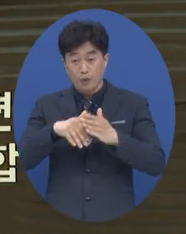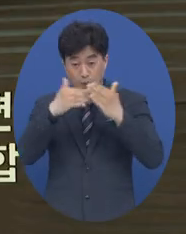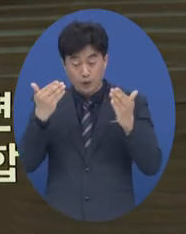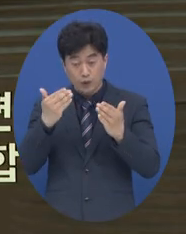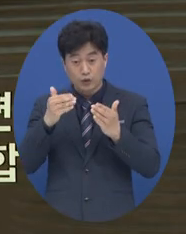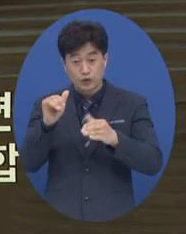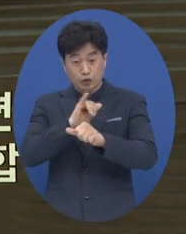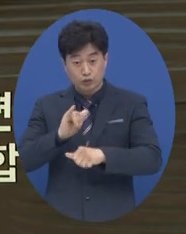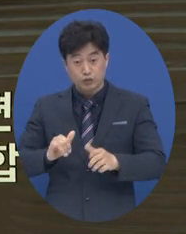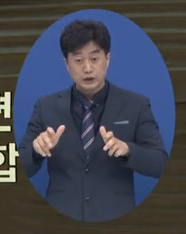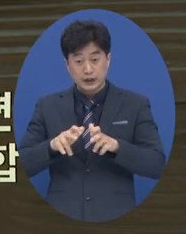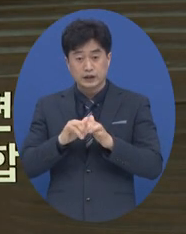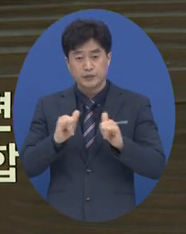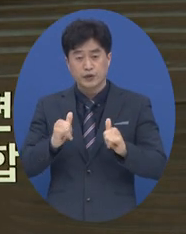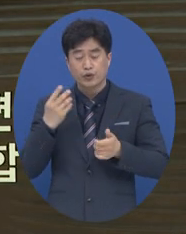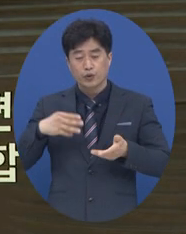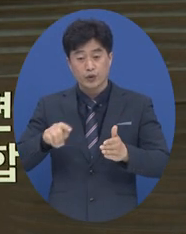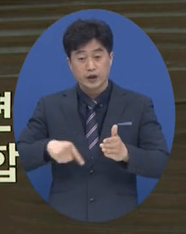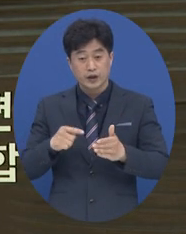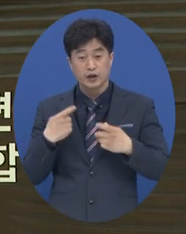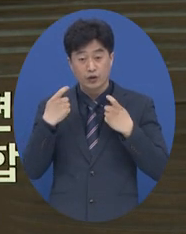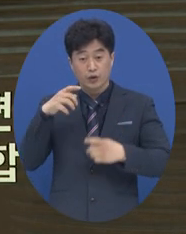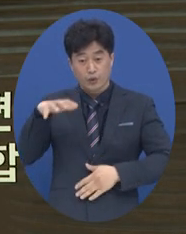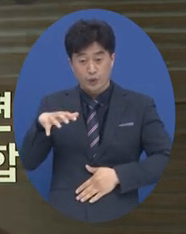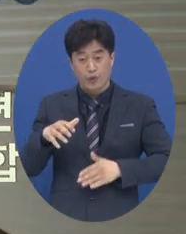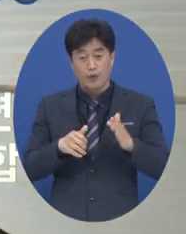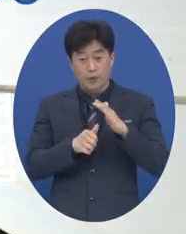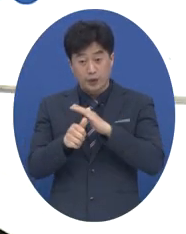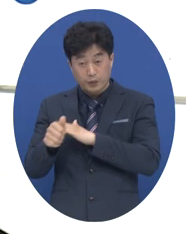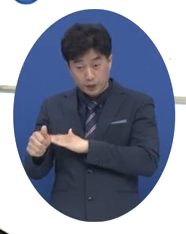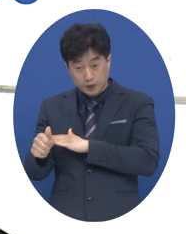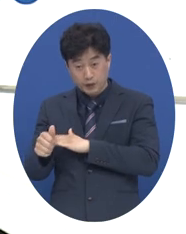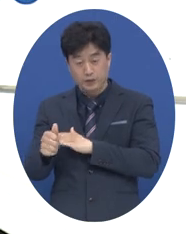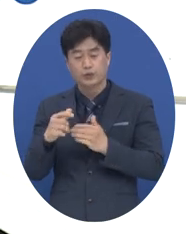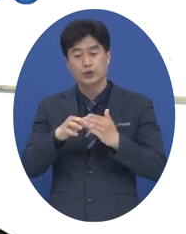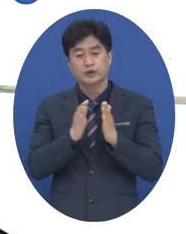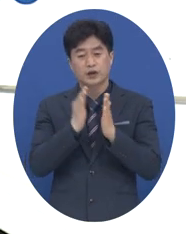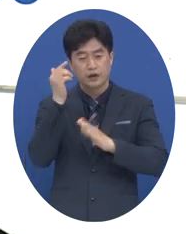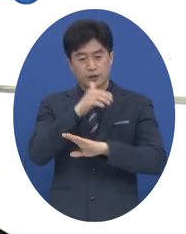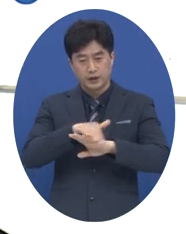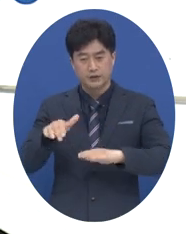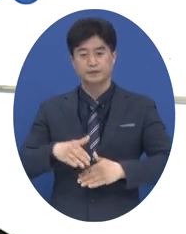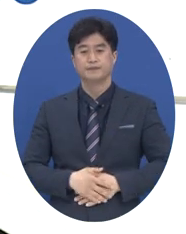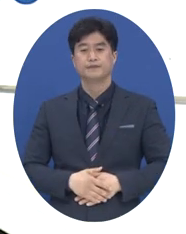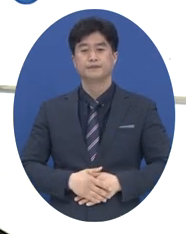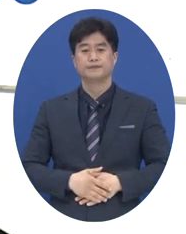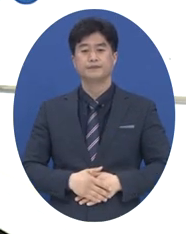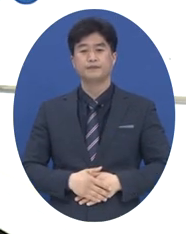관광지를 둘러보는 프로그램도 실시할 계획입니다. 경기지TV 최지연입니다.